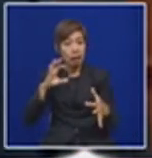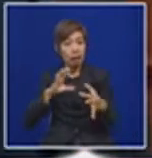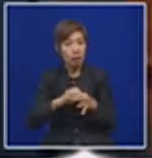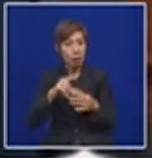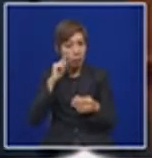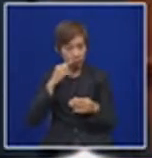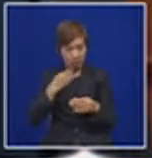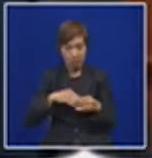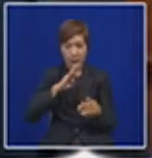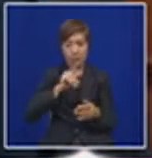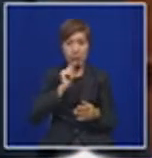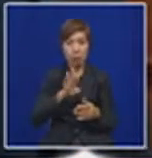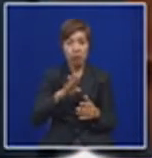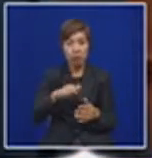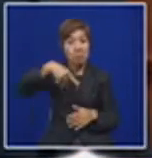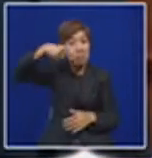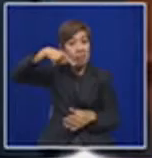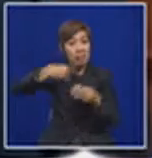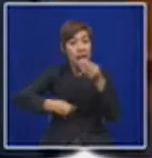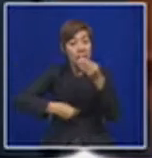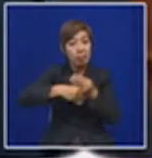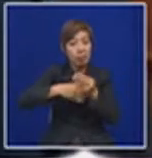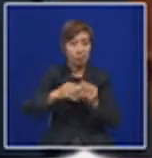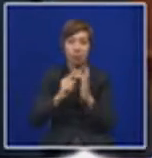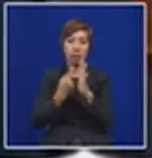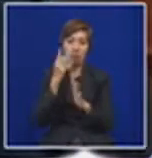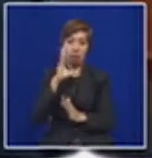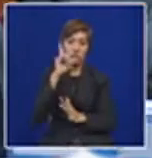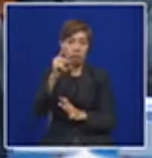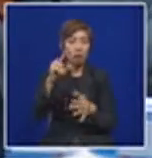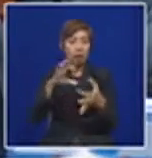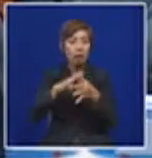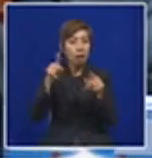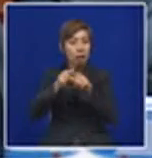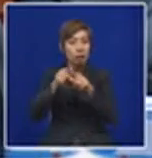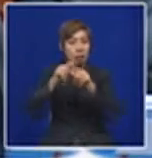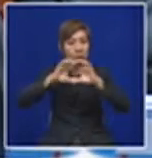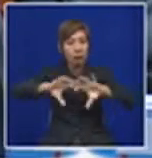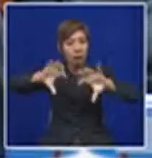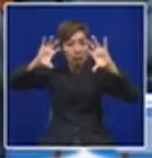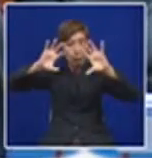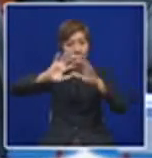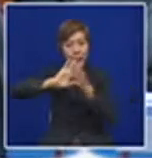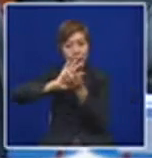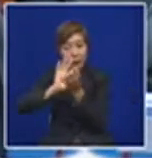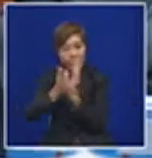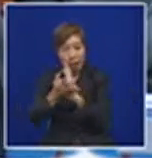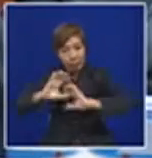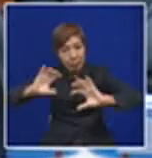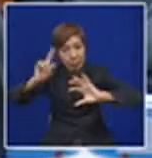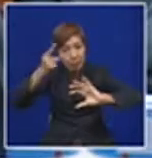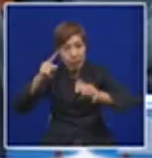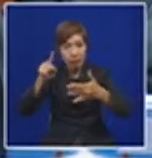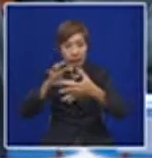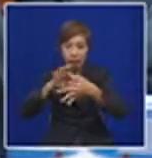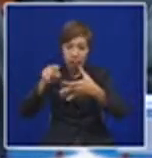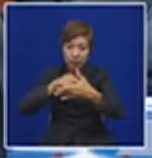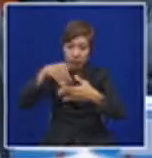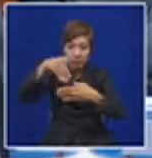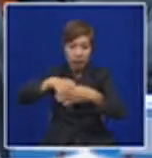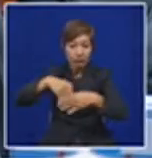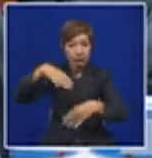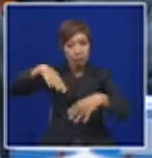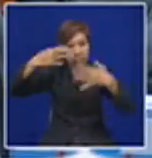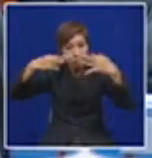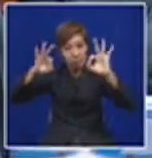พาะการจะเริ่มในวันพรุ่งนี้ซึ่งเนื้อหาจะเป็นเรื่องของการเปลี่ยนผ่านเข้าสู่รัฐบาลที่มาจากการเลือกตั้งรายละเอียดเกี่ยวกับองค์กรอิสระ